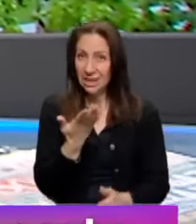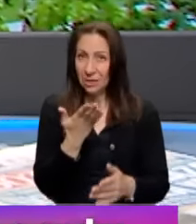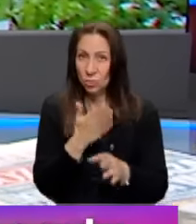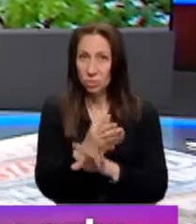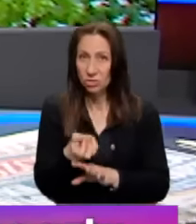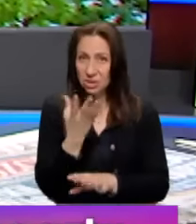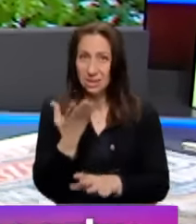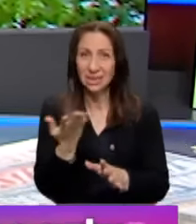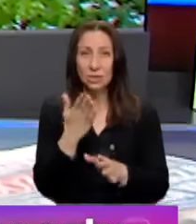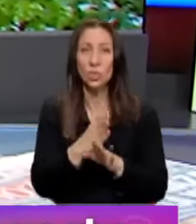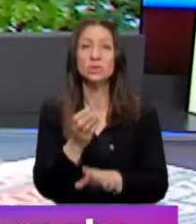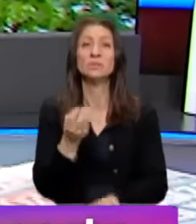tutuldu ne kadarı tutulmadı yazıp gönder